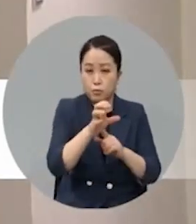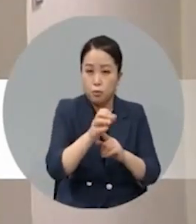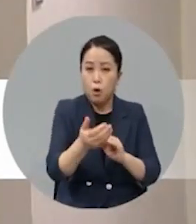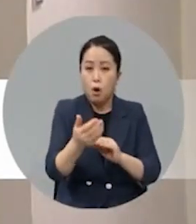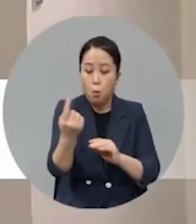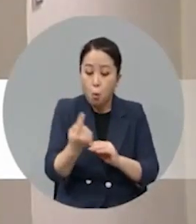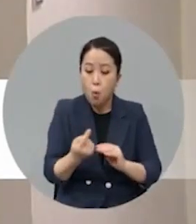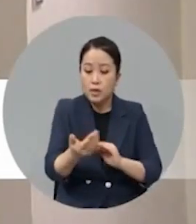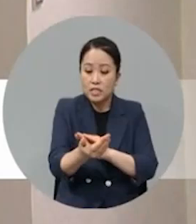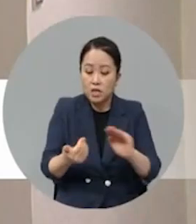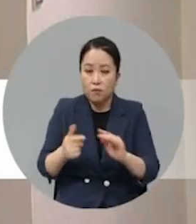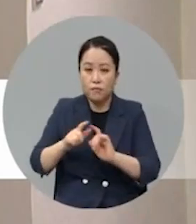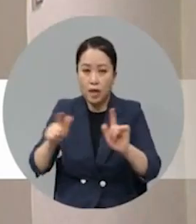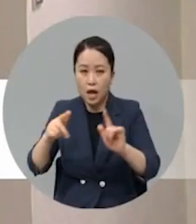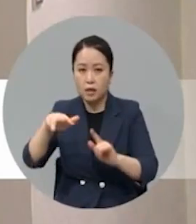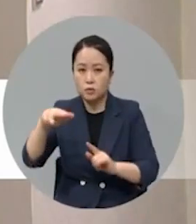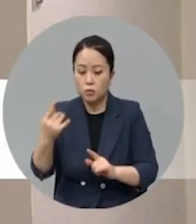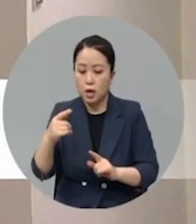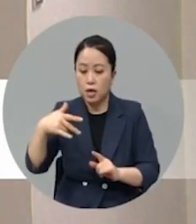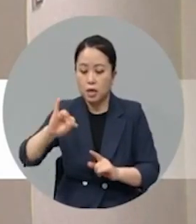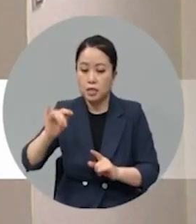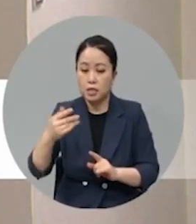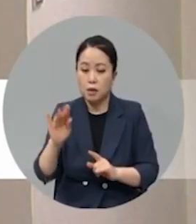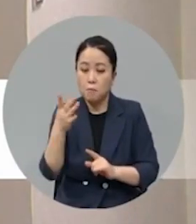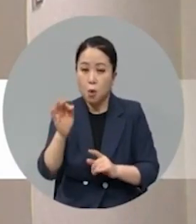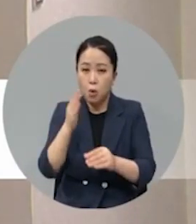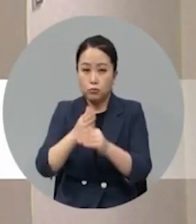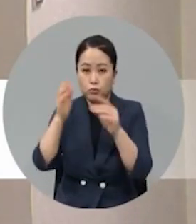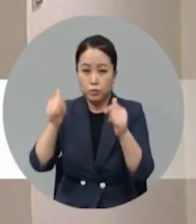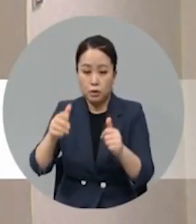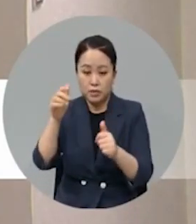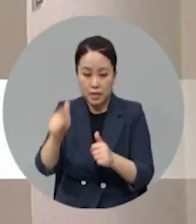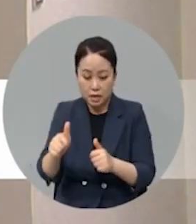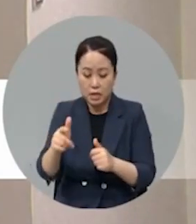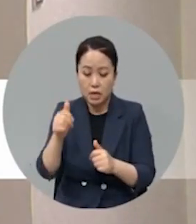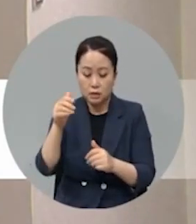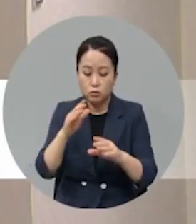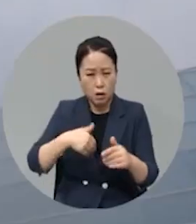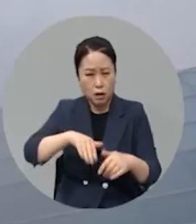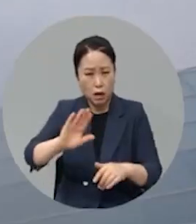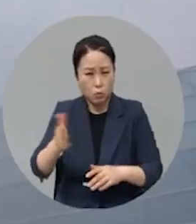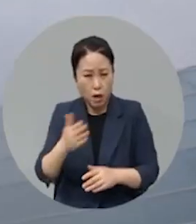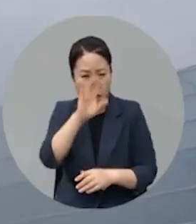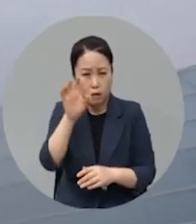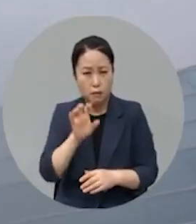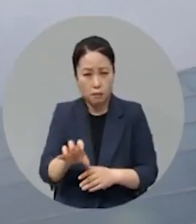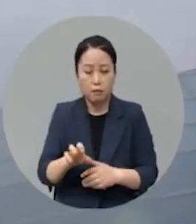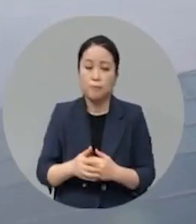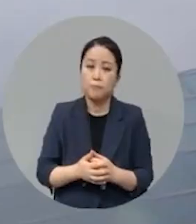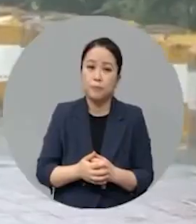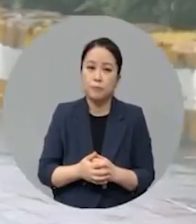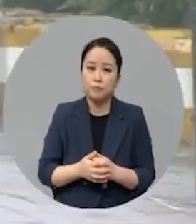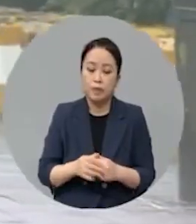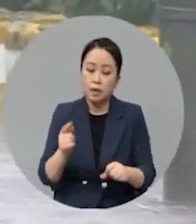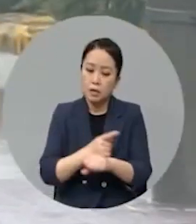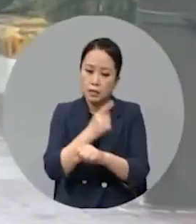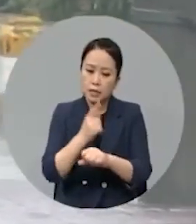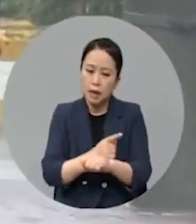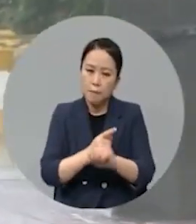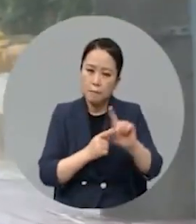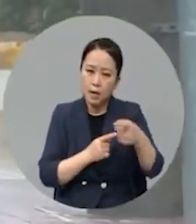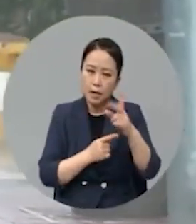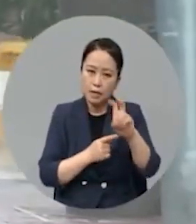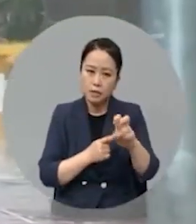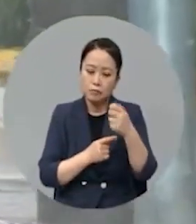최진봉 중구청장이 축제 벤치마킹을 위한 해외 출장을 다녀와 논란이 일고 있습니다. 시속